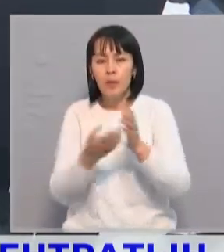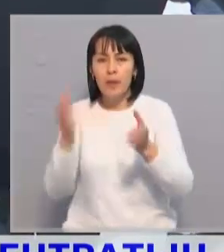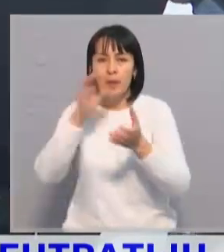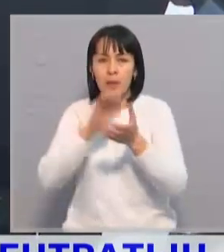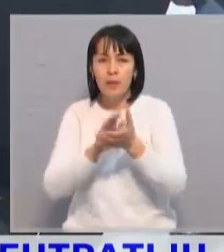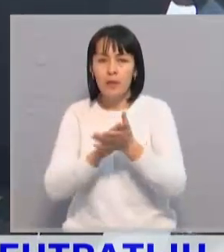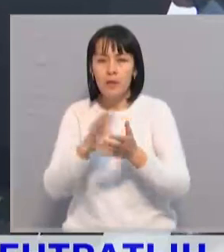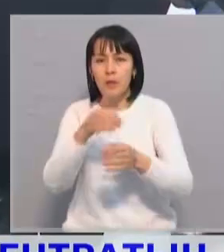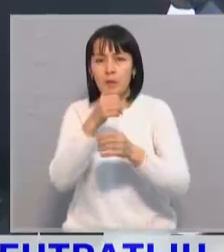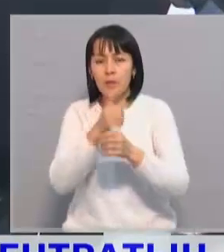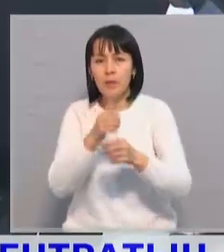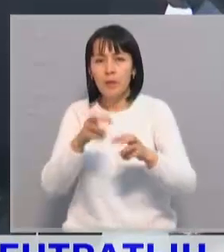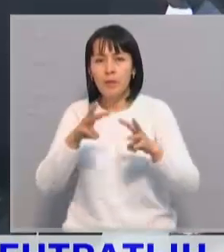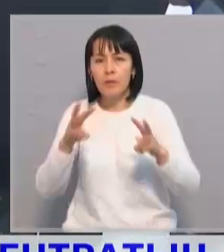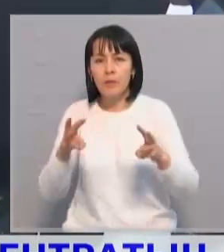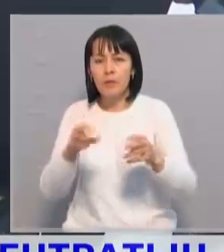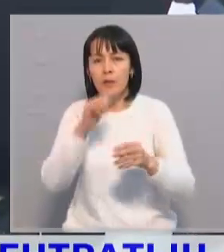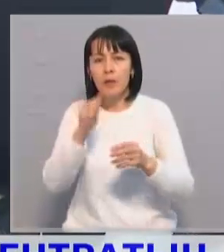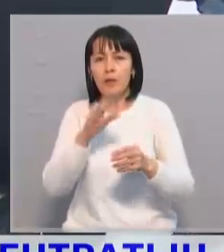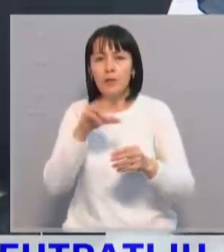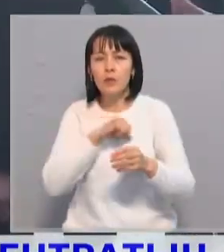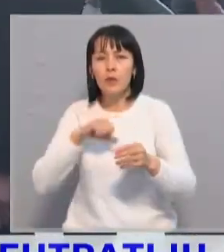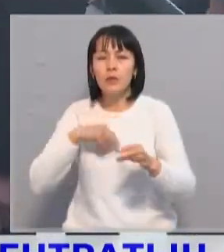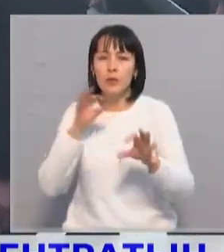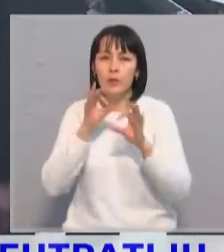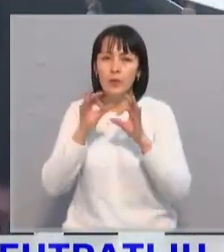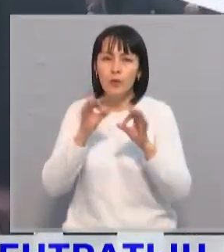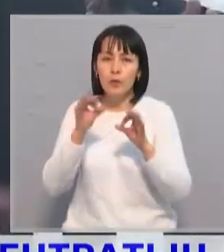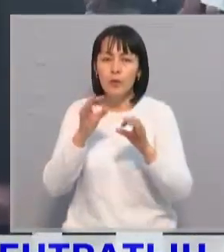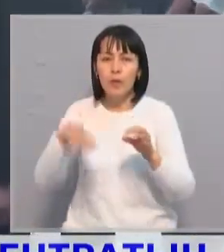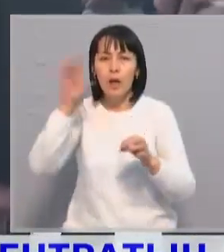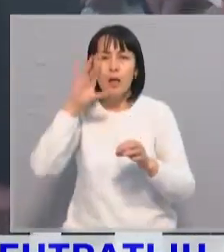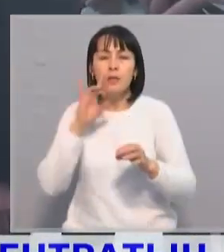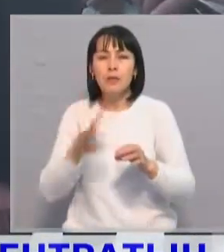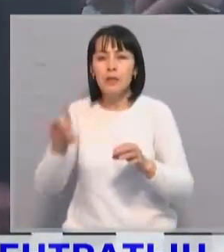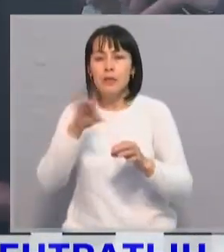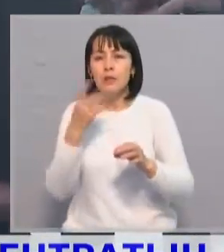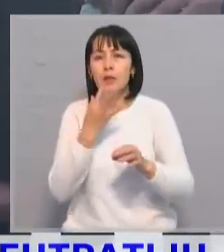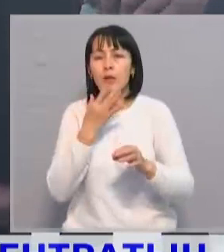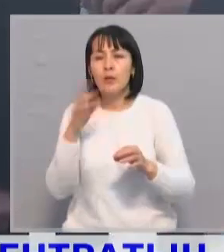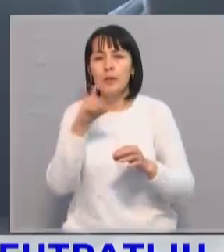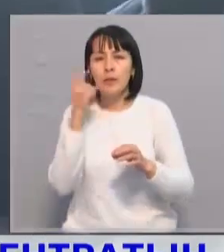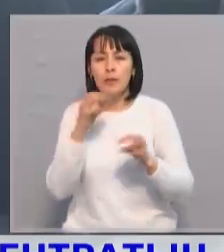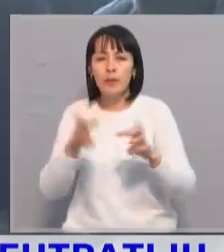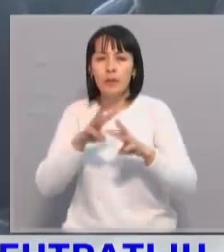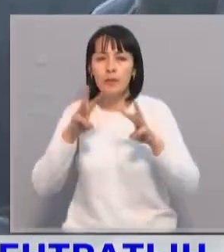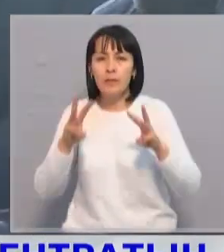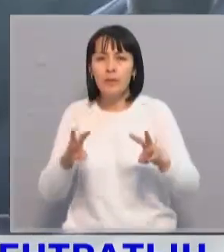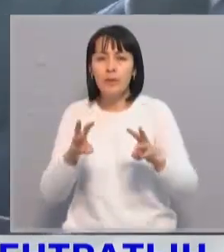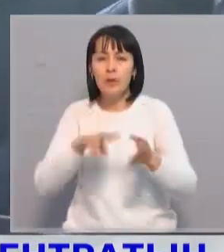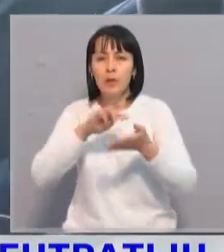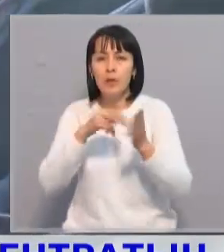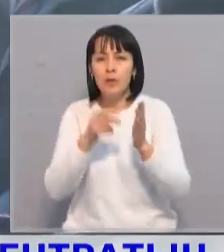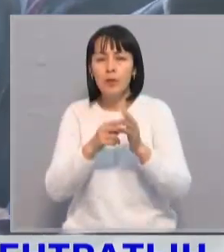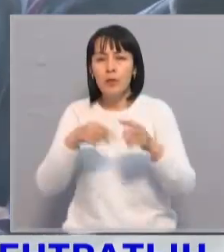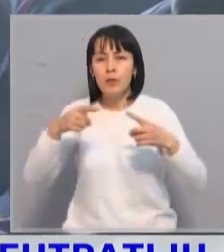танысып шыққан үкімет басшысы Алихан Смайлов өзінің оң бағасын бере отырып, Қазақстан Республикасының ұлттық экономика министріне